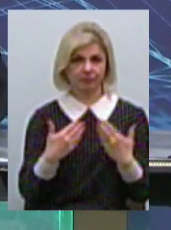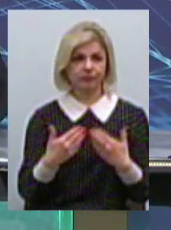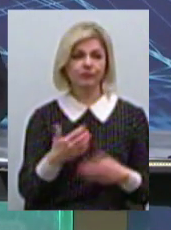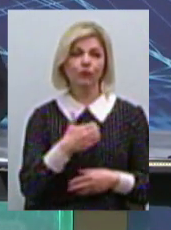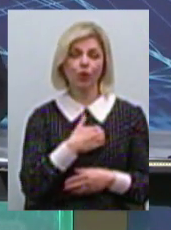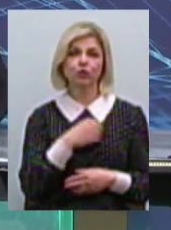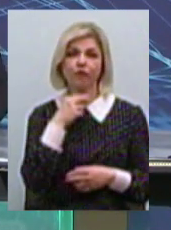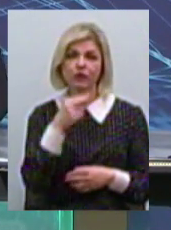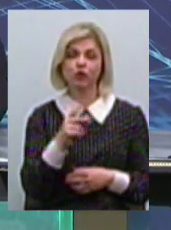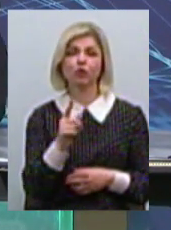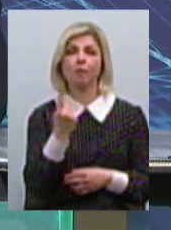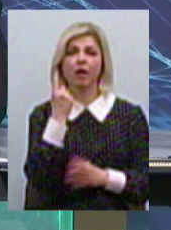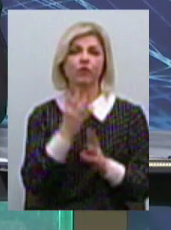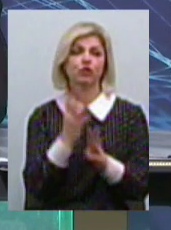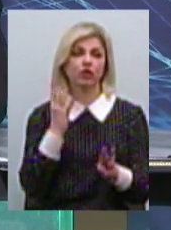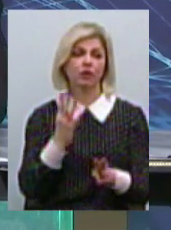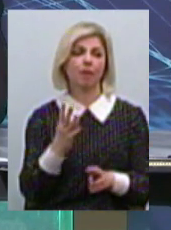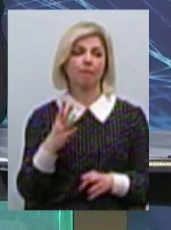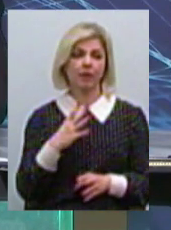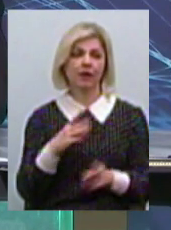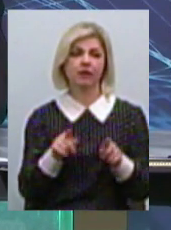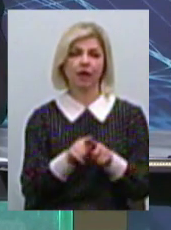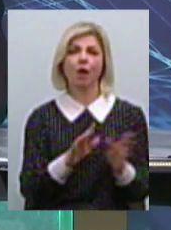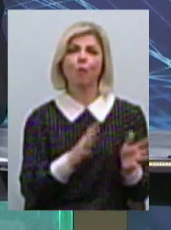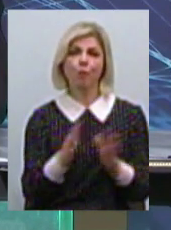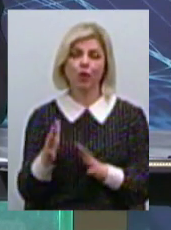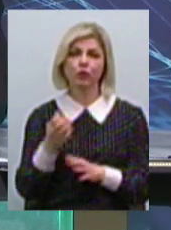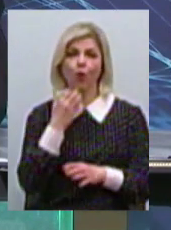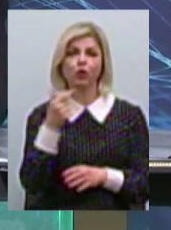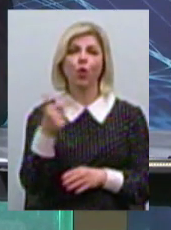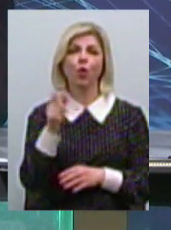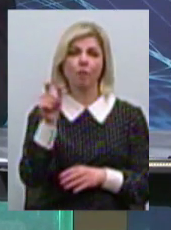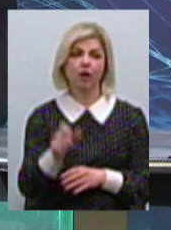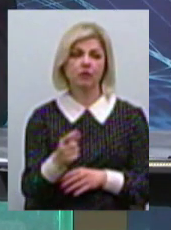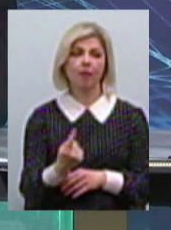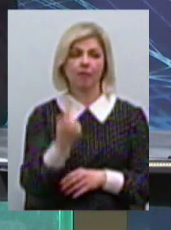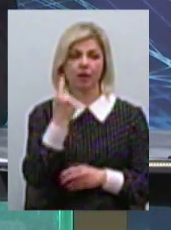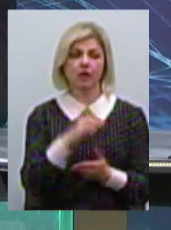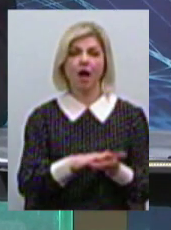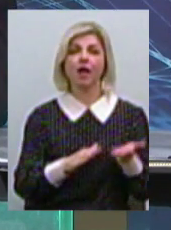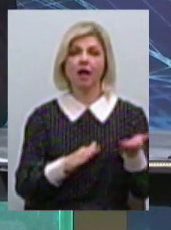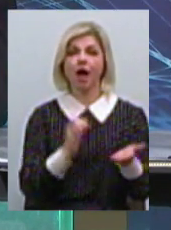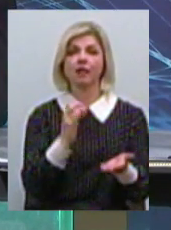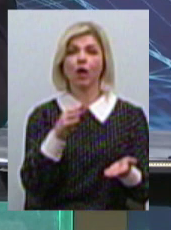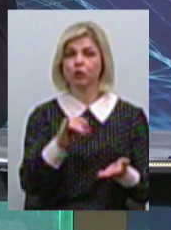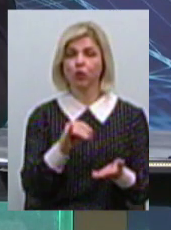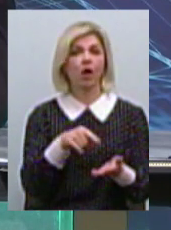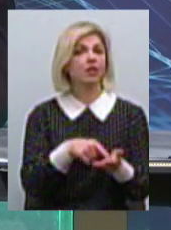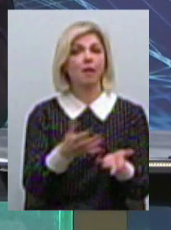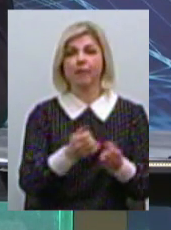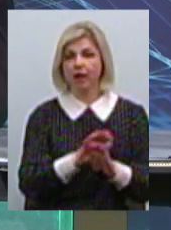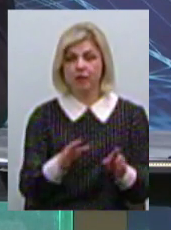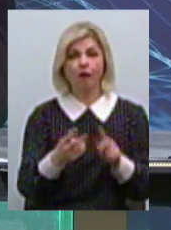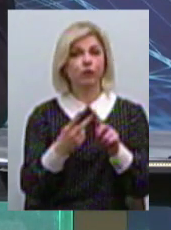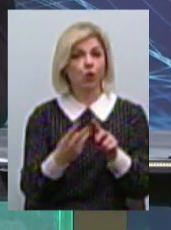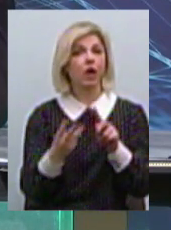би зазначити в першу чергу, що були такі моменти, коли громадянин спершу він подав анкету, не пройшов, він подає на другий, на